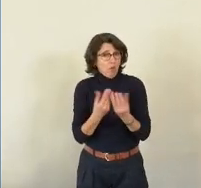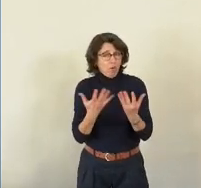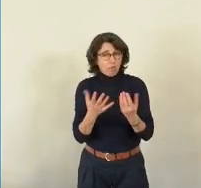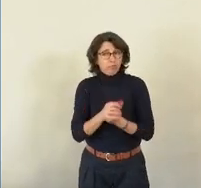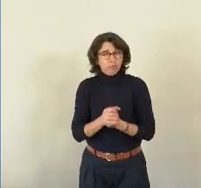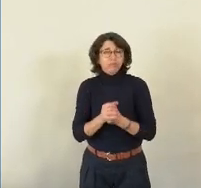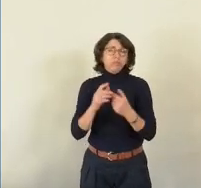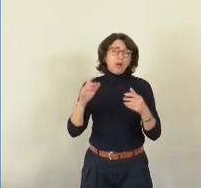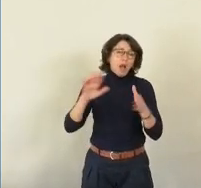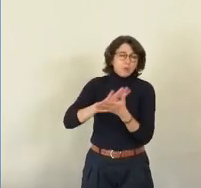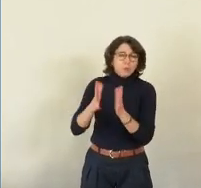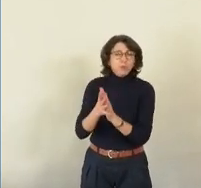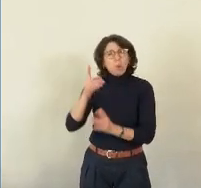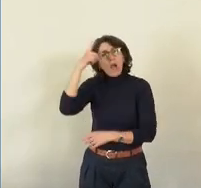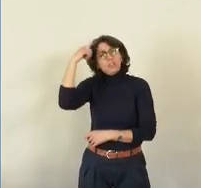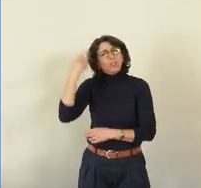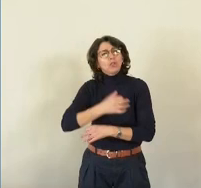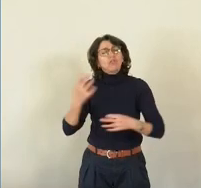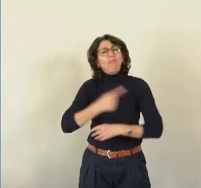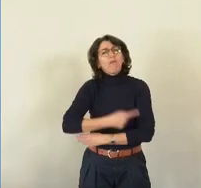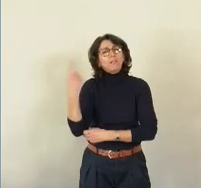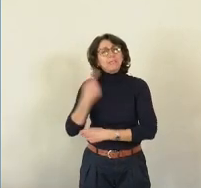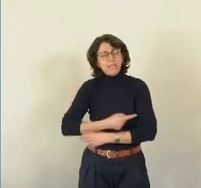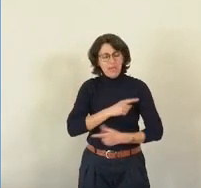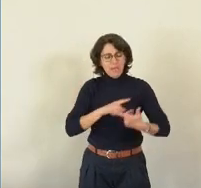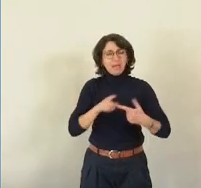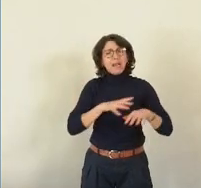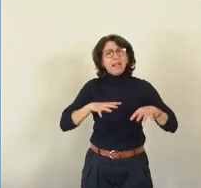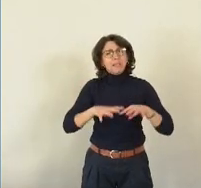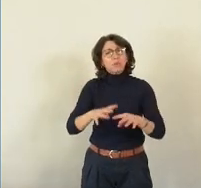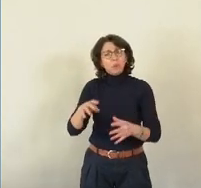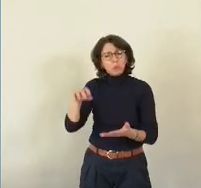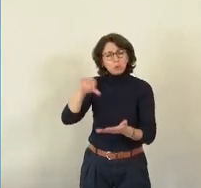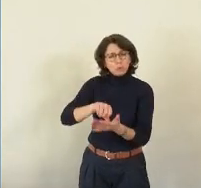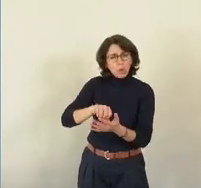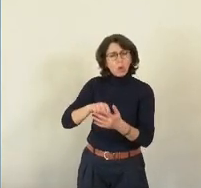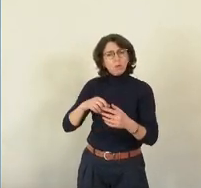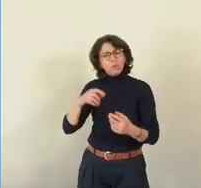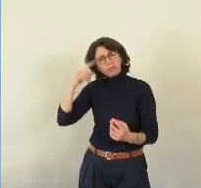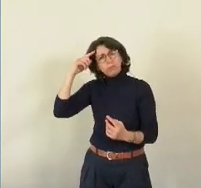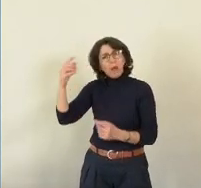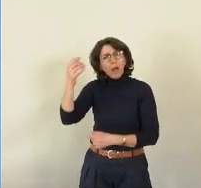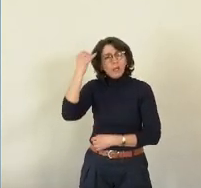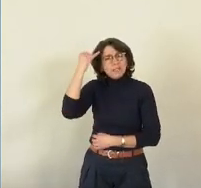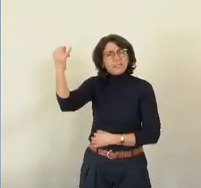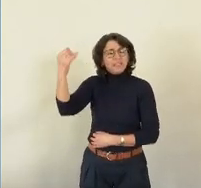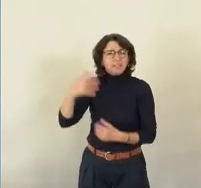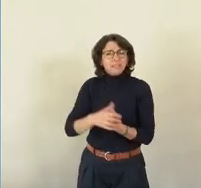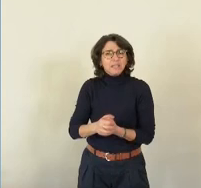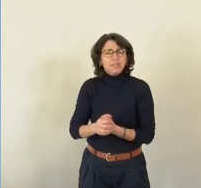ingénieur sans frontières et le réseau des centres d'initiativ pour valoriser l'agriculture et le milieu rural travaille depuis